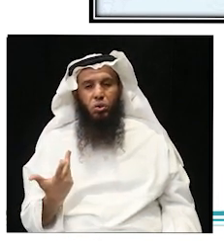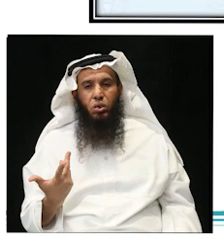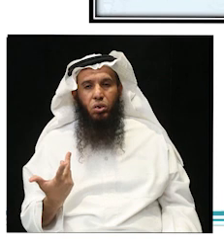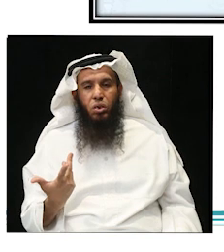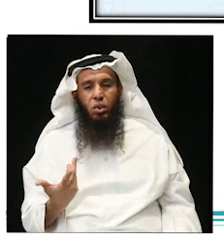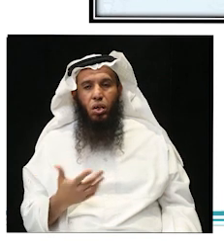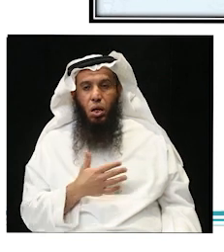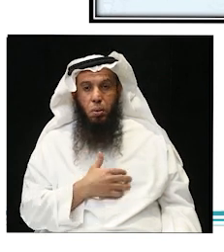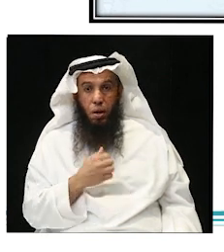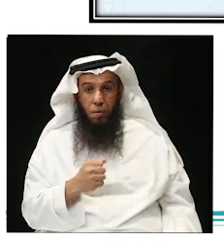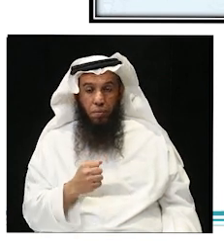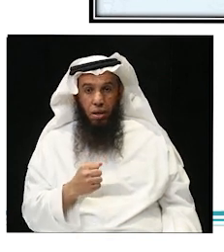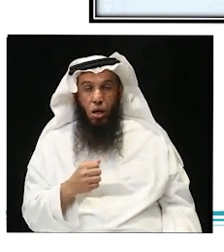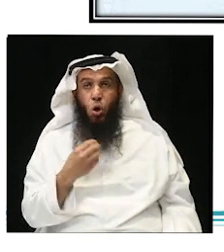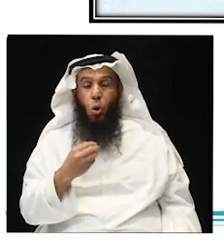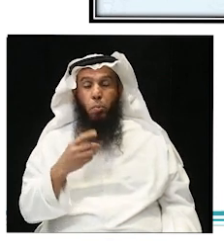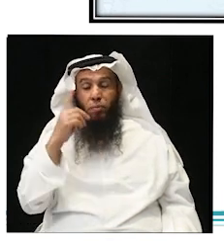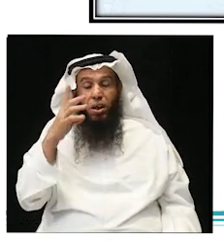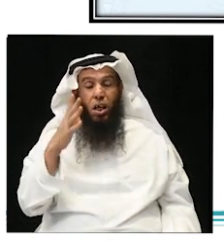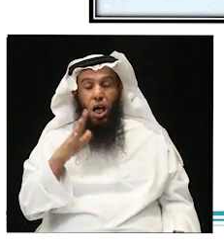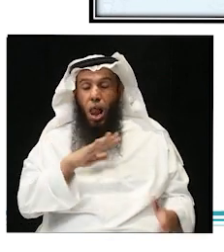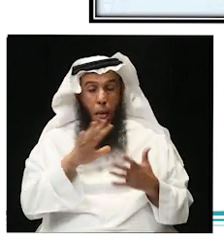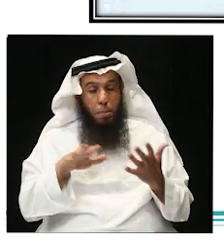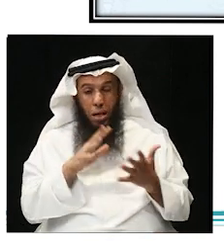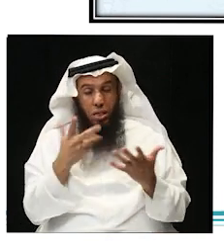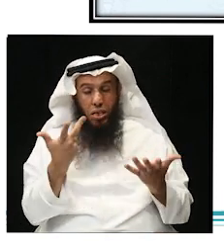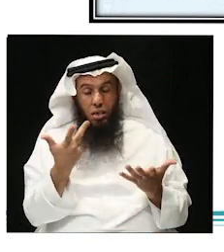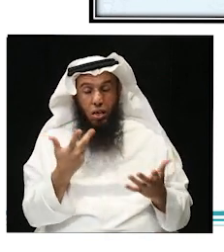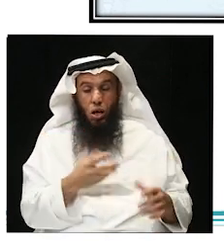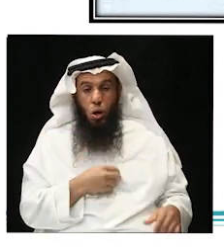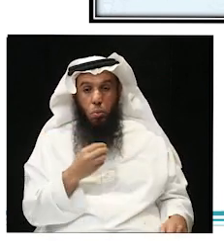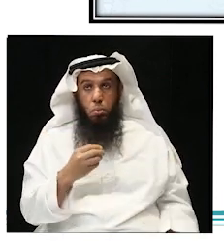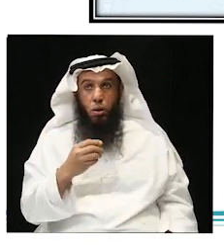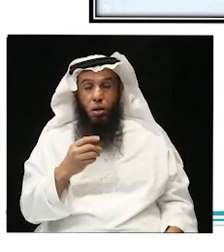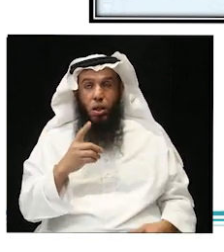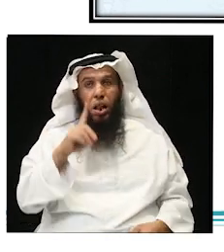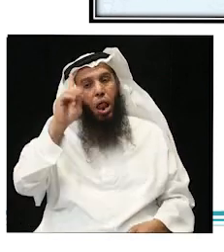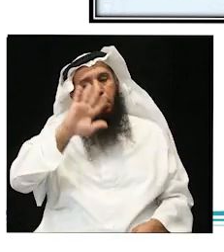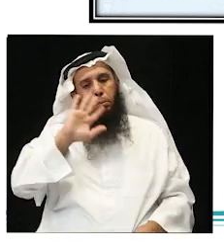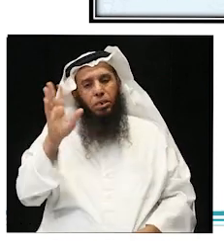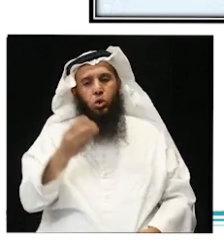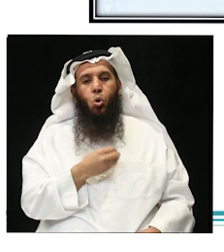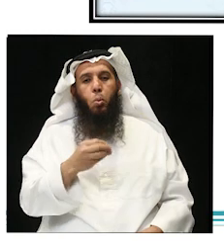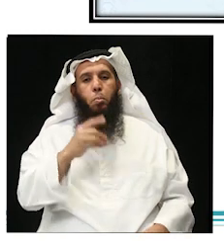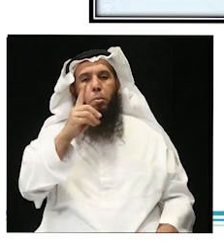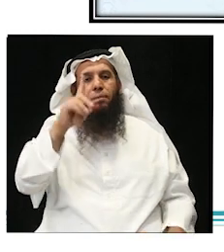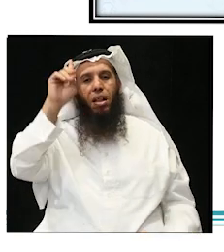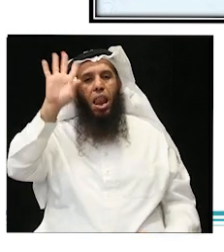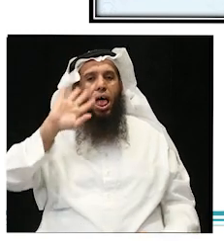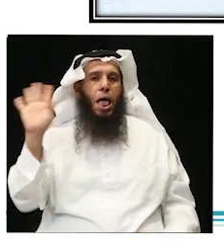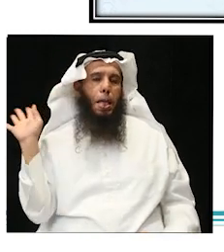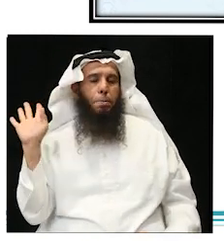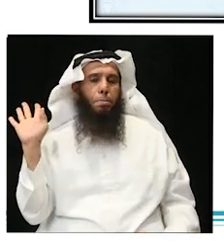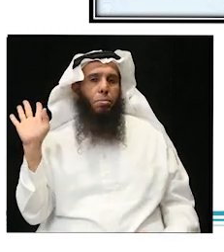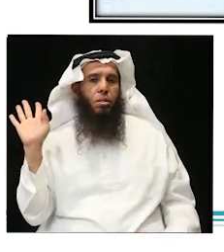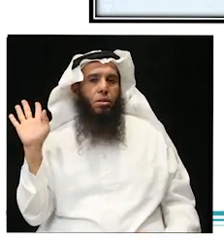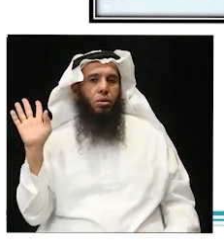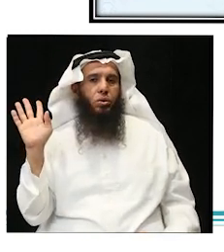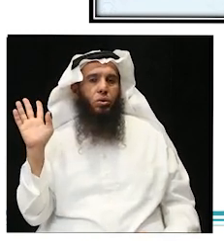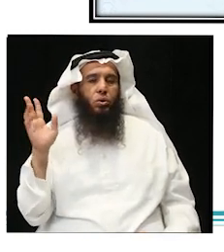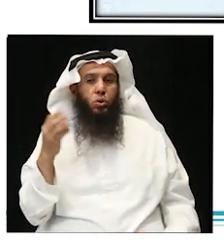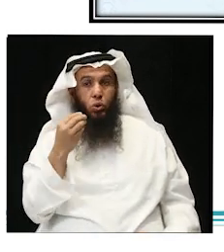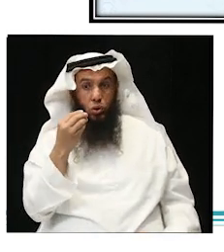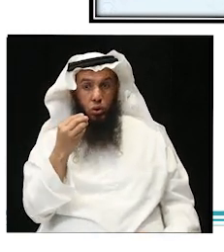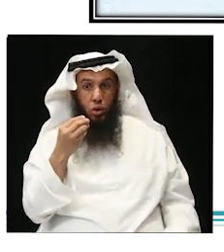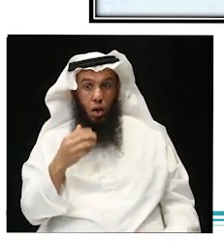محبة المرء المسلم لما فيه من الإيمان وخصال الخير والتقوى، وخصال الخير والتقوى.